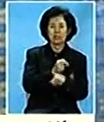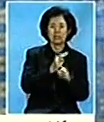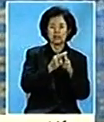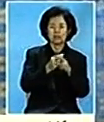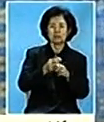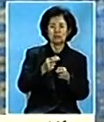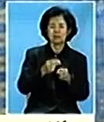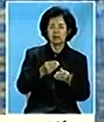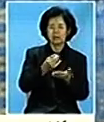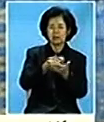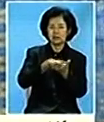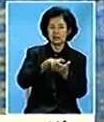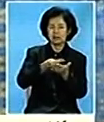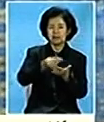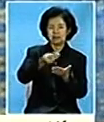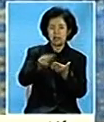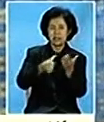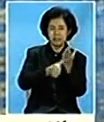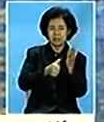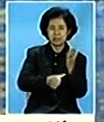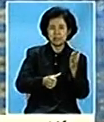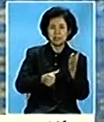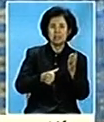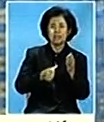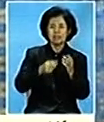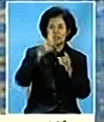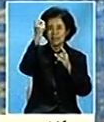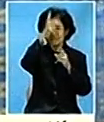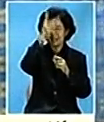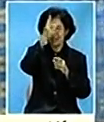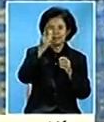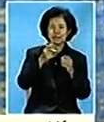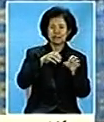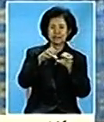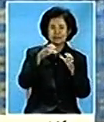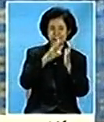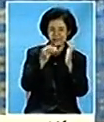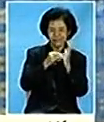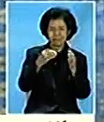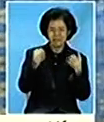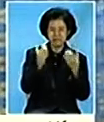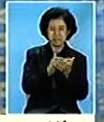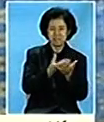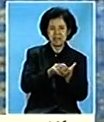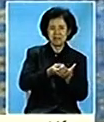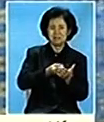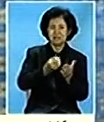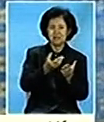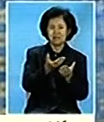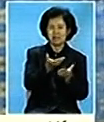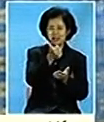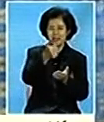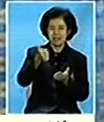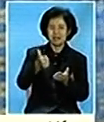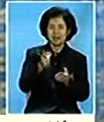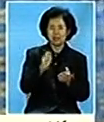ภาษีเป็นหน้าที่ดาราท่านก็มาอบรมซะบ้างนะครับเพราะว่ามีรายได้ดีก็มาจัดเสียภาษีท่